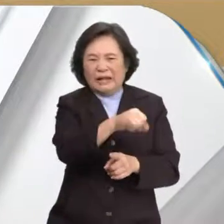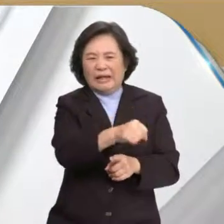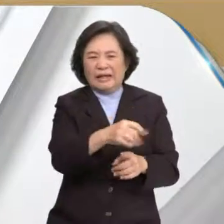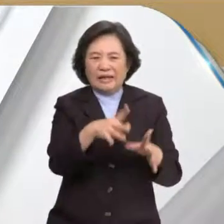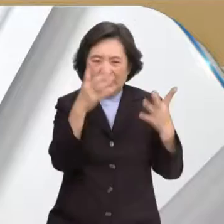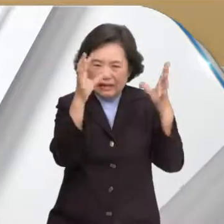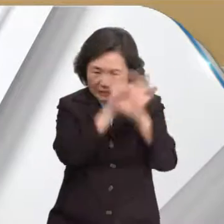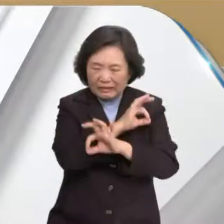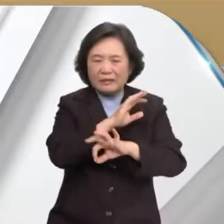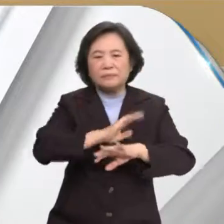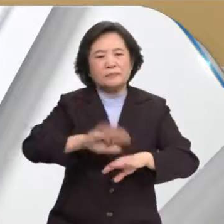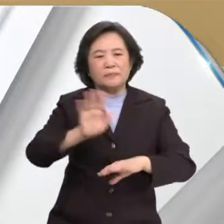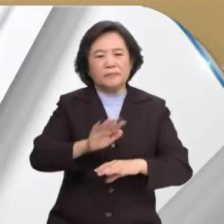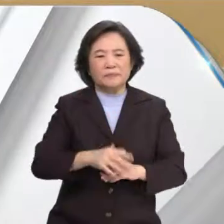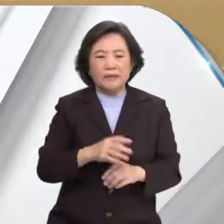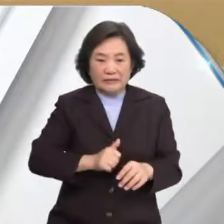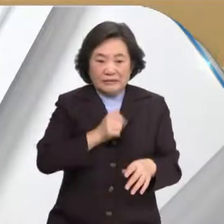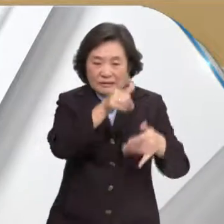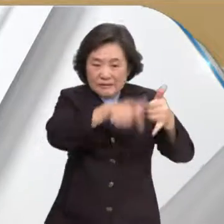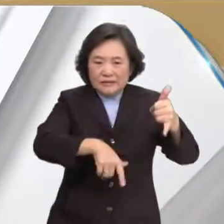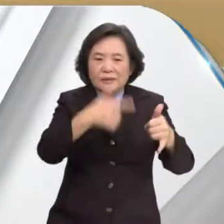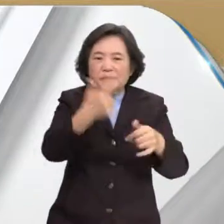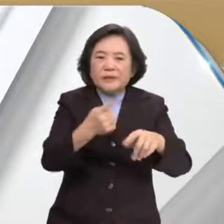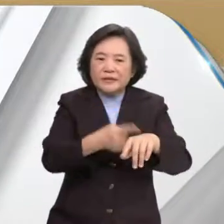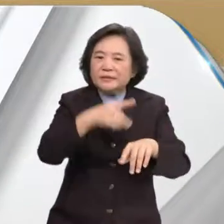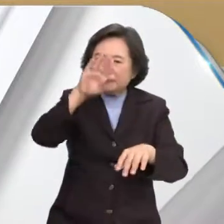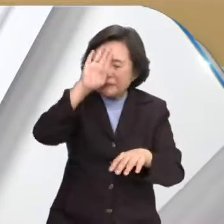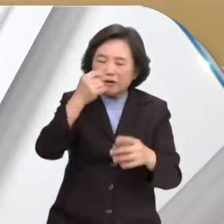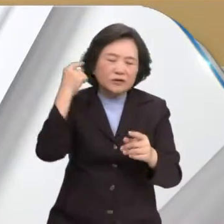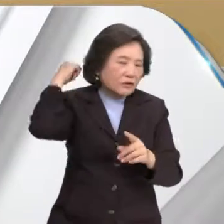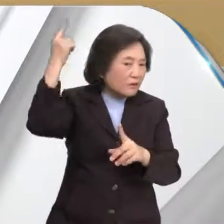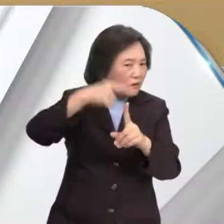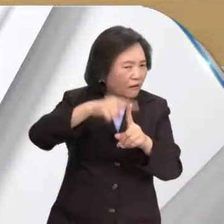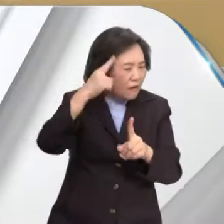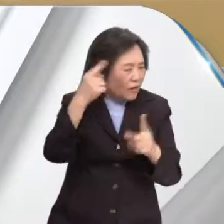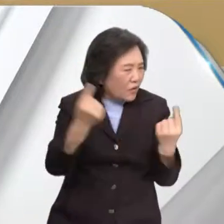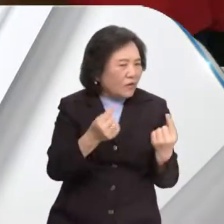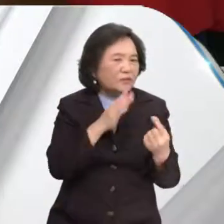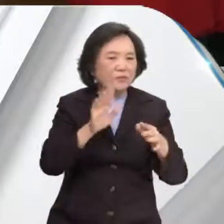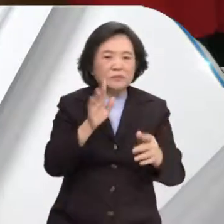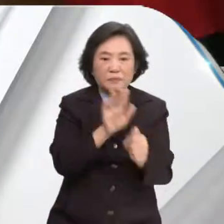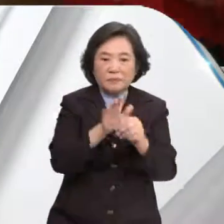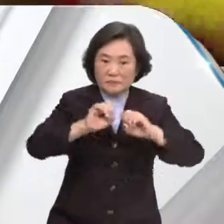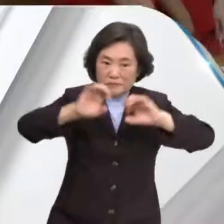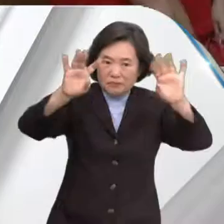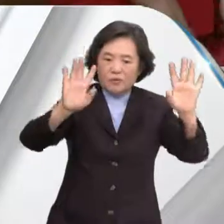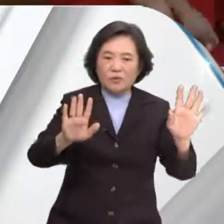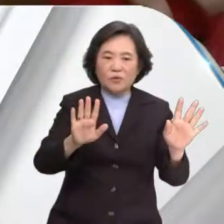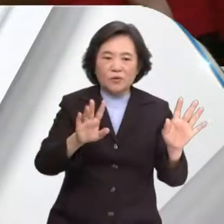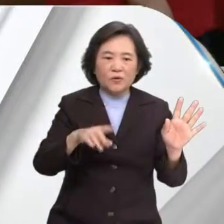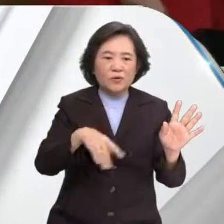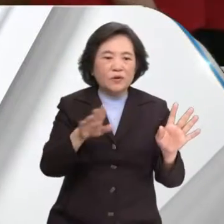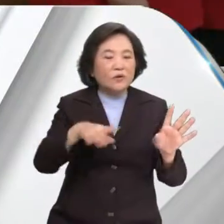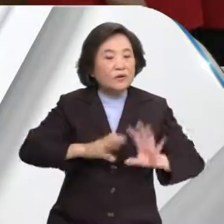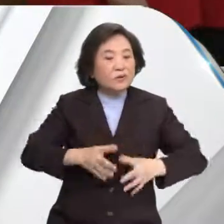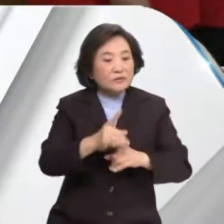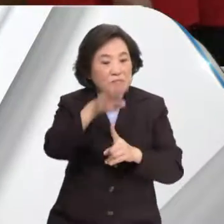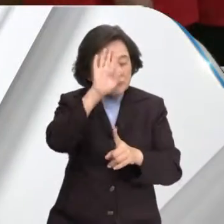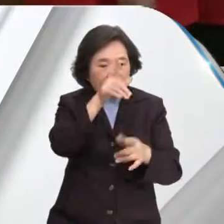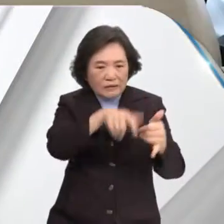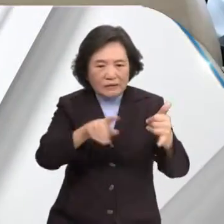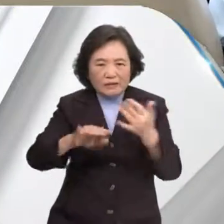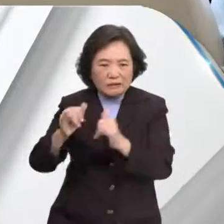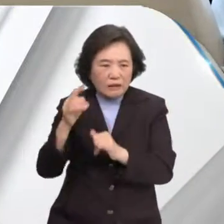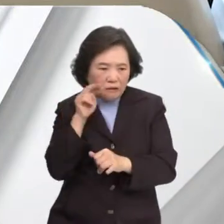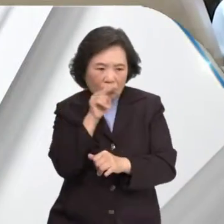家都知道说，他们其实就是像慢性病一样。那所以我们会做宣导， 认为精神病，同时每位受到身体